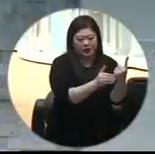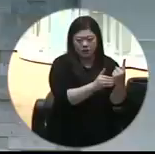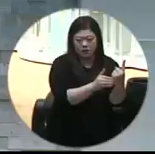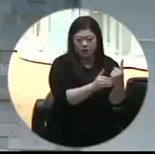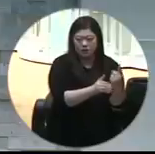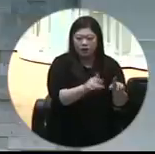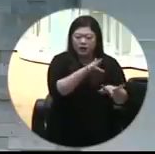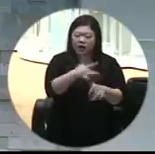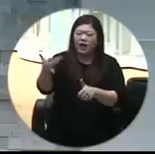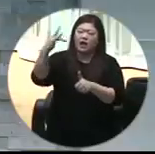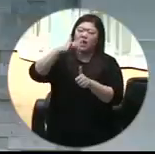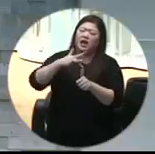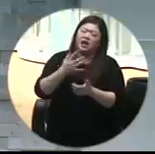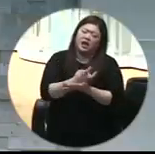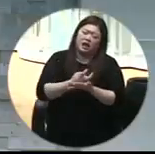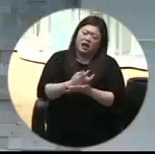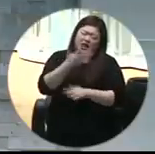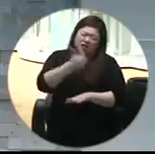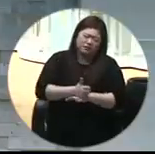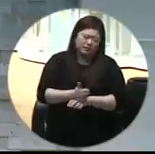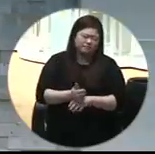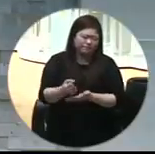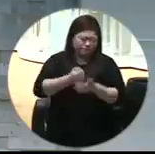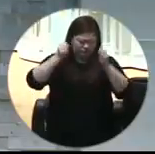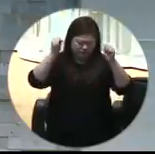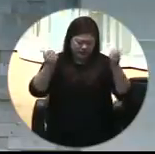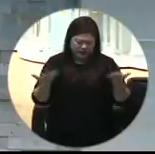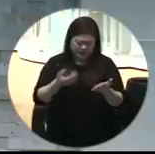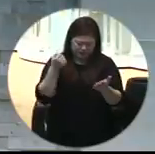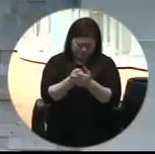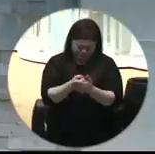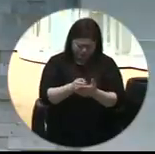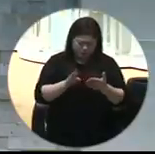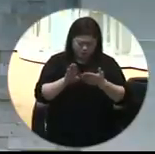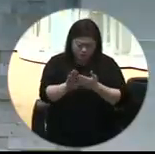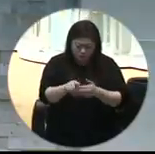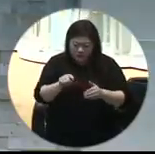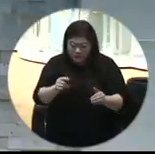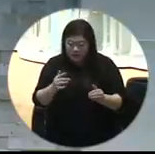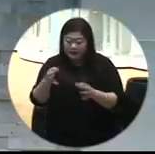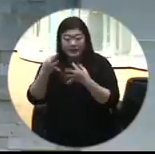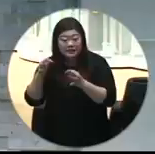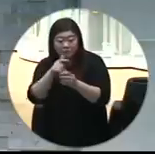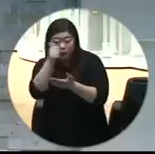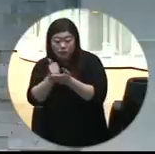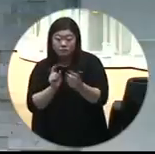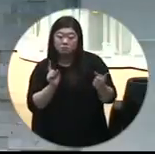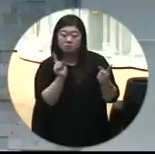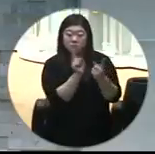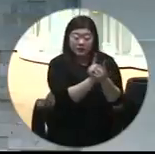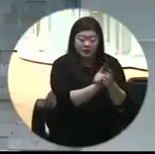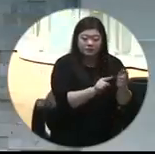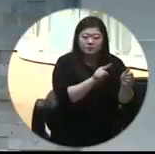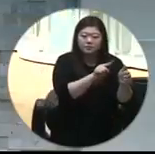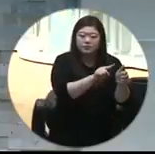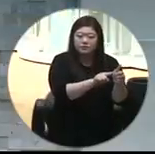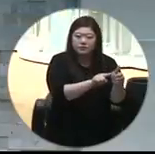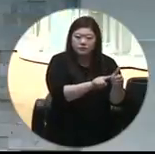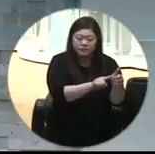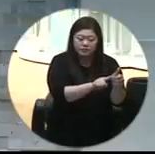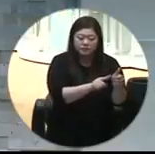시달리면서 무당하고 있는 저분에게 그렇게 복음을 영접시켰어. 이분이라는 이